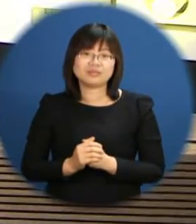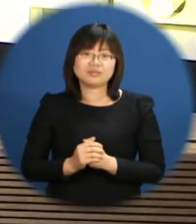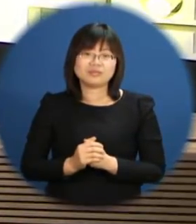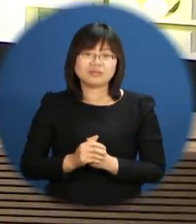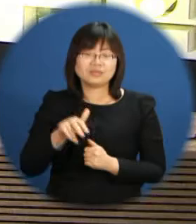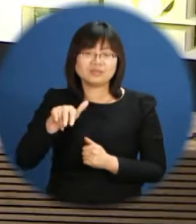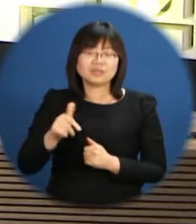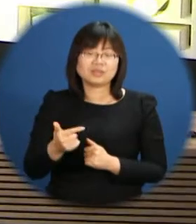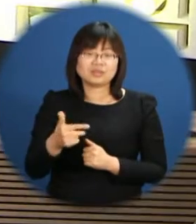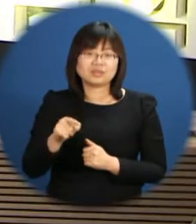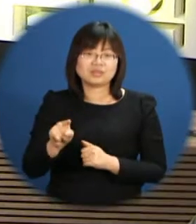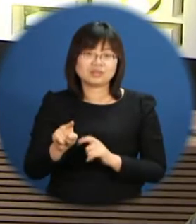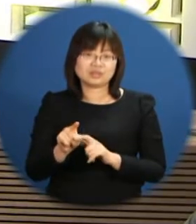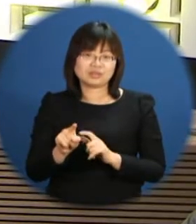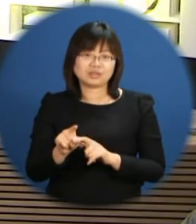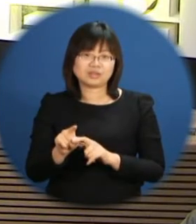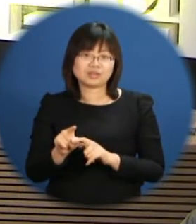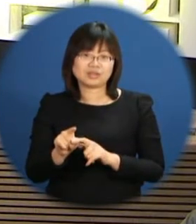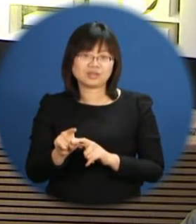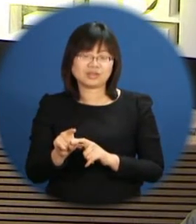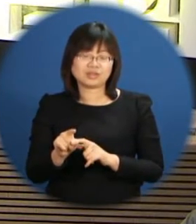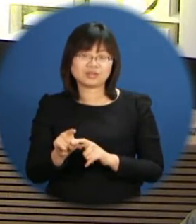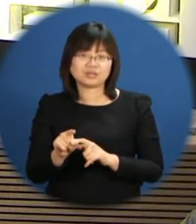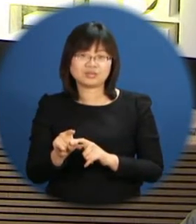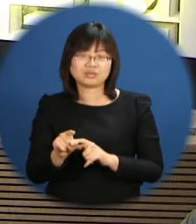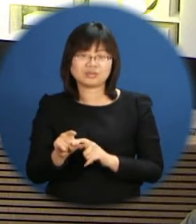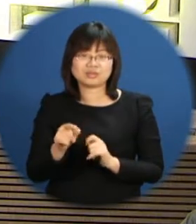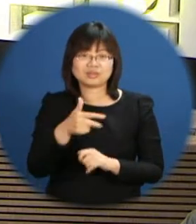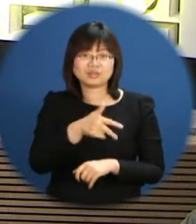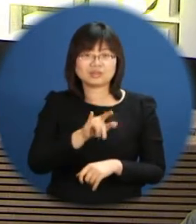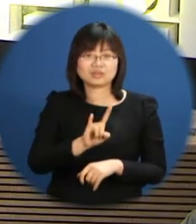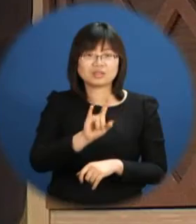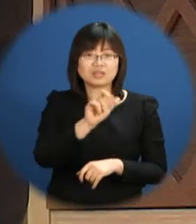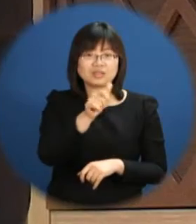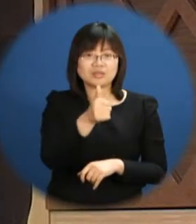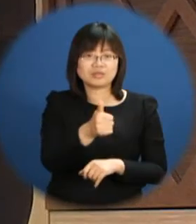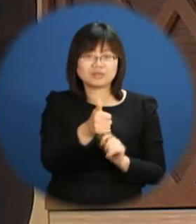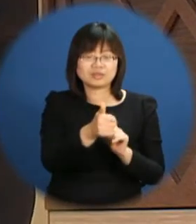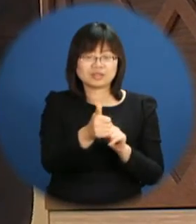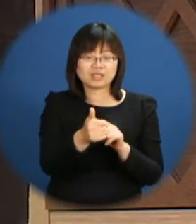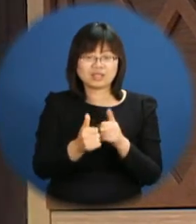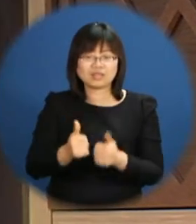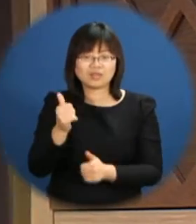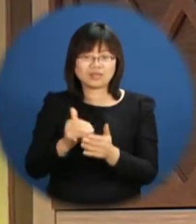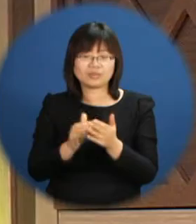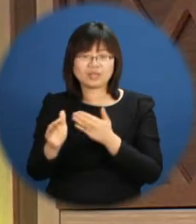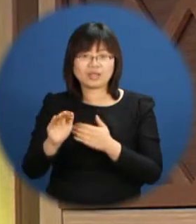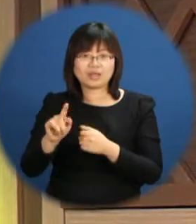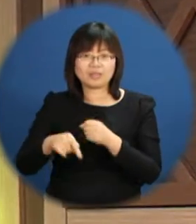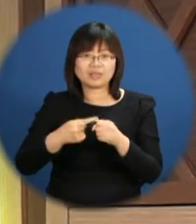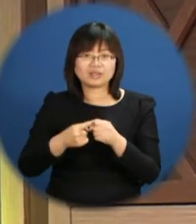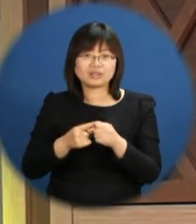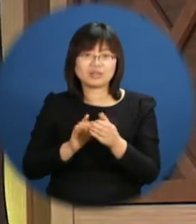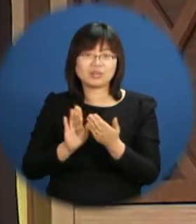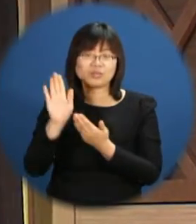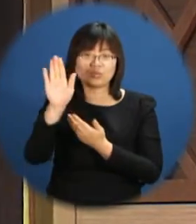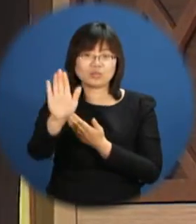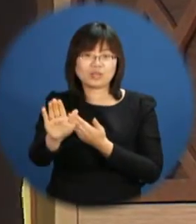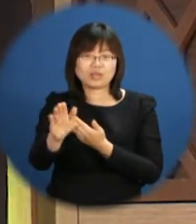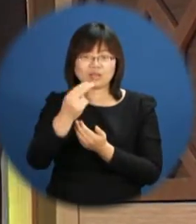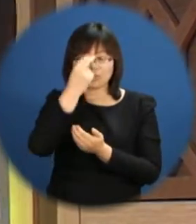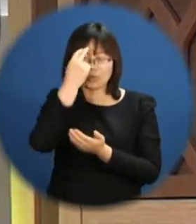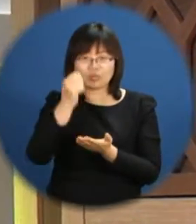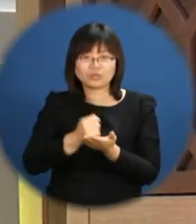전 잘하는 것은 개 분 갭은 대시가 실험한 후에 100년도 더 지나서 공교롭게도